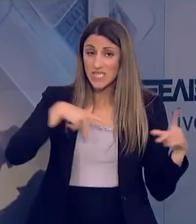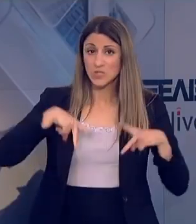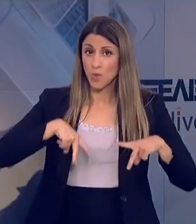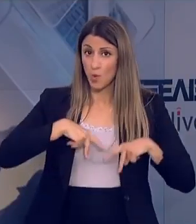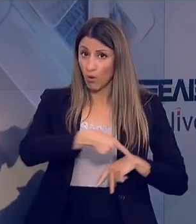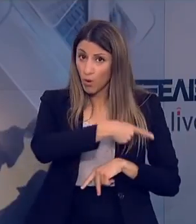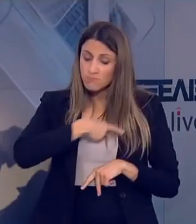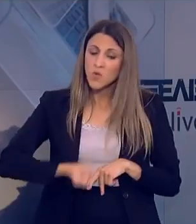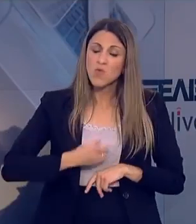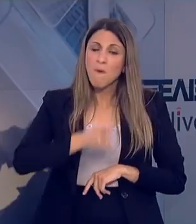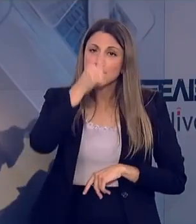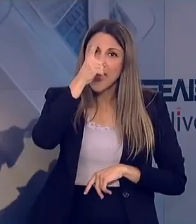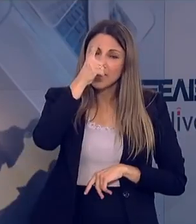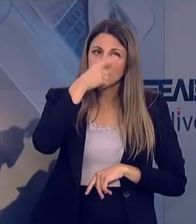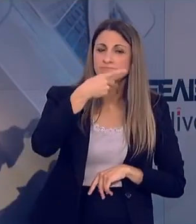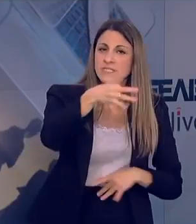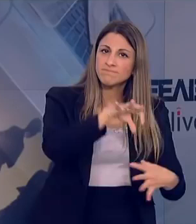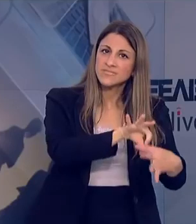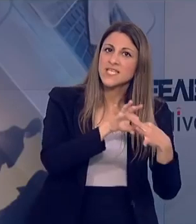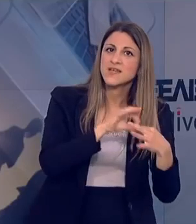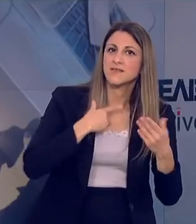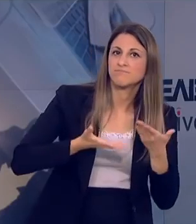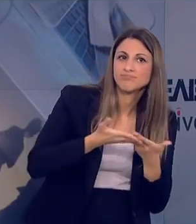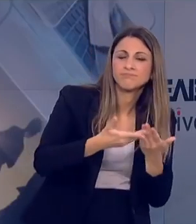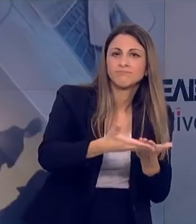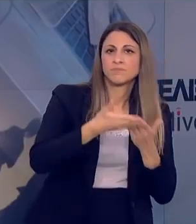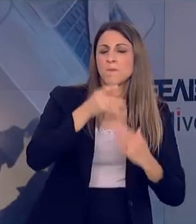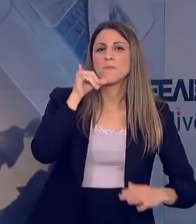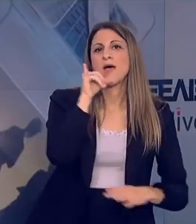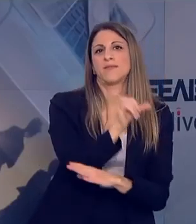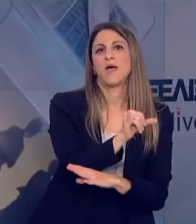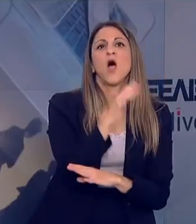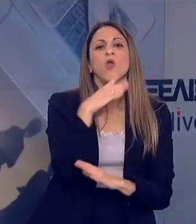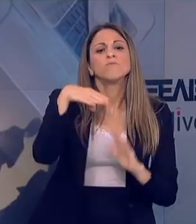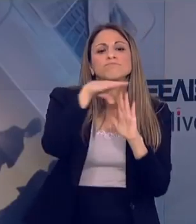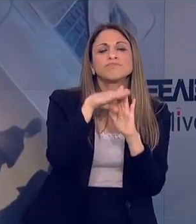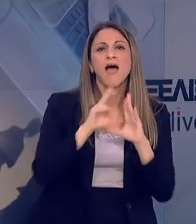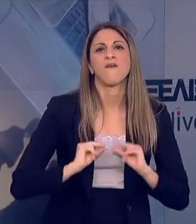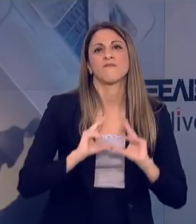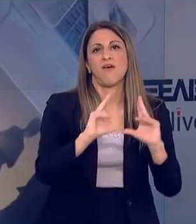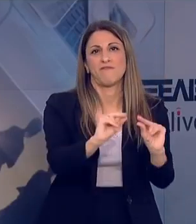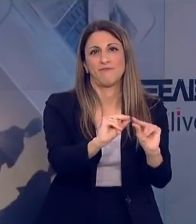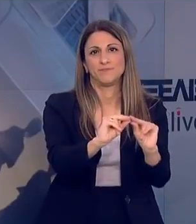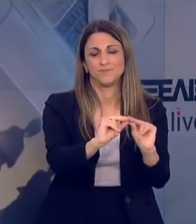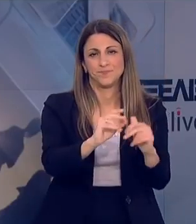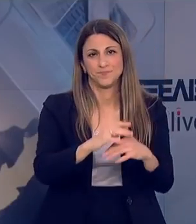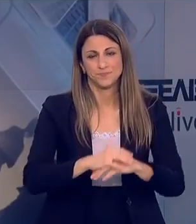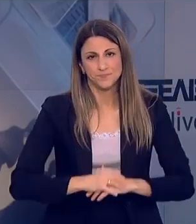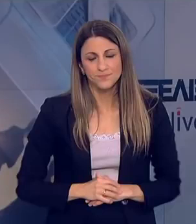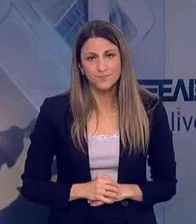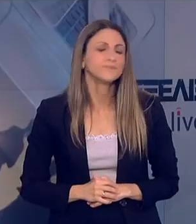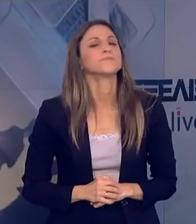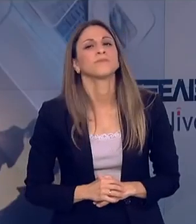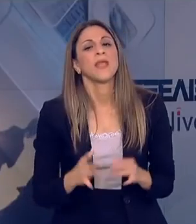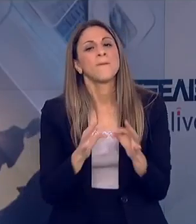προστασία, περήφανοι στο πλευρό τους, συνυπηρετούμε και υπηρετούμε τις κοινέ μας αρχές και αξίες. Αγαπητοί μου συμπολίτες, τα περιοριστικά μέτρα